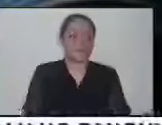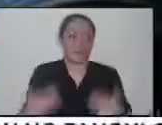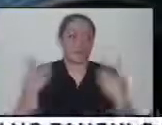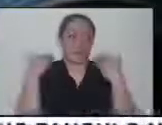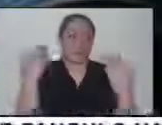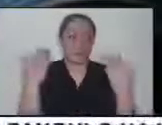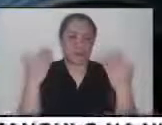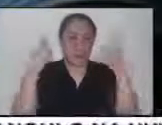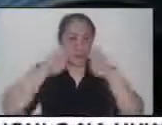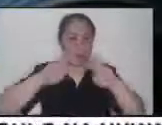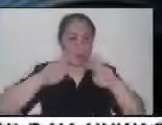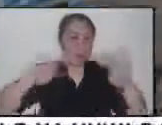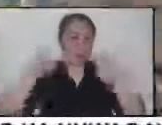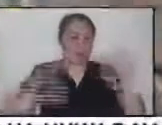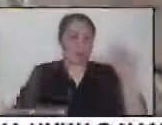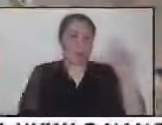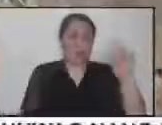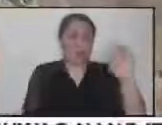nasa likod nito.